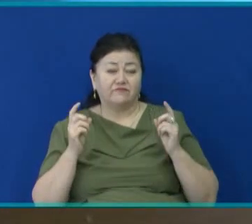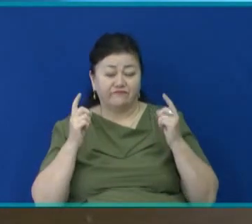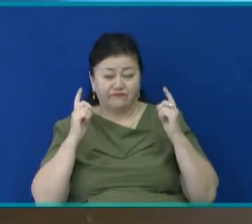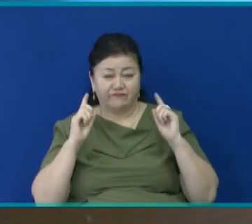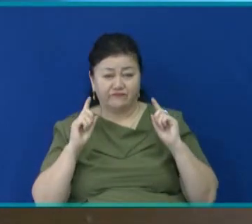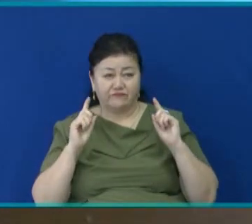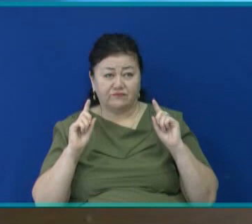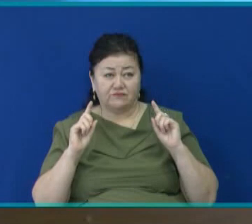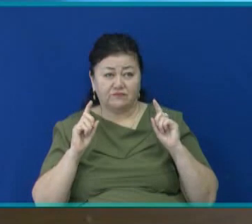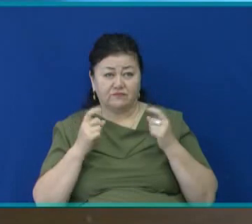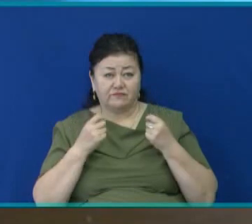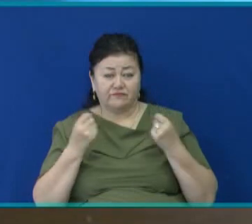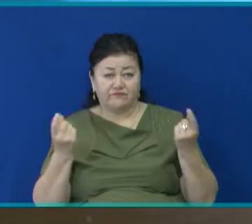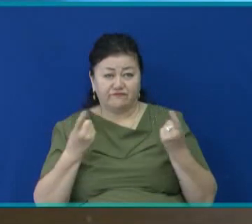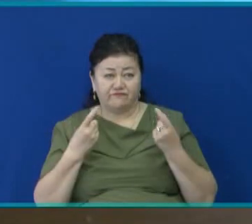уплачивают